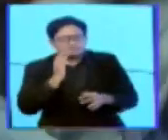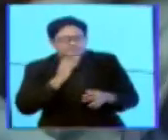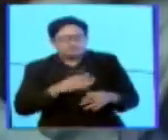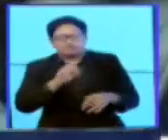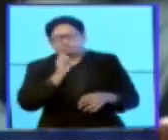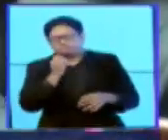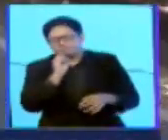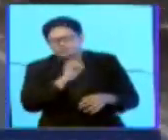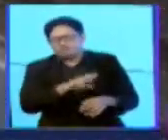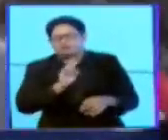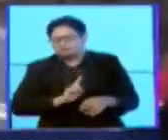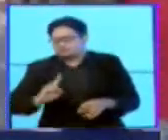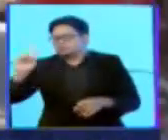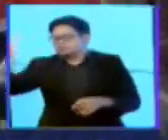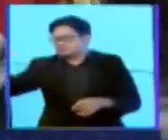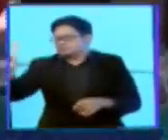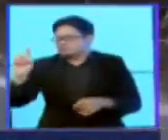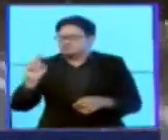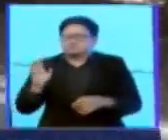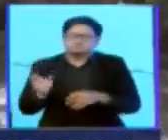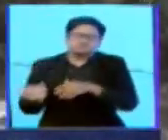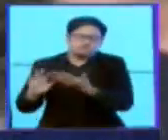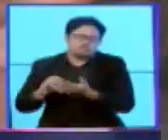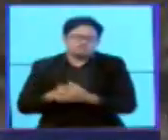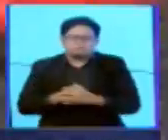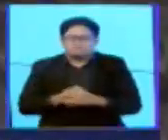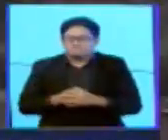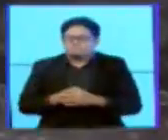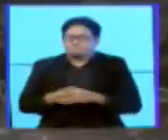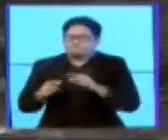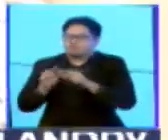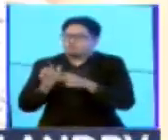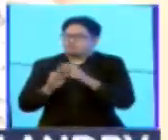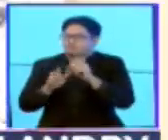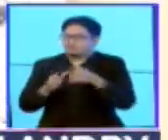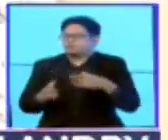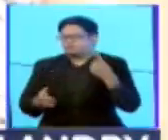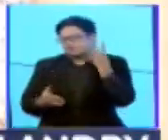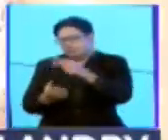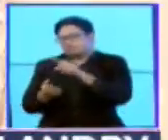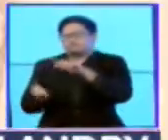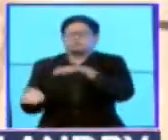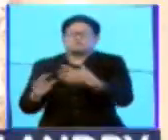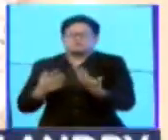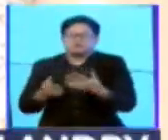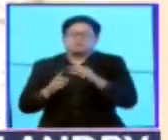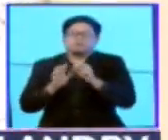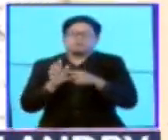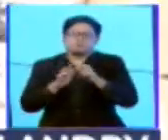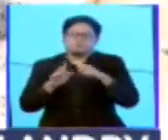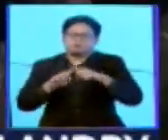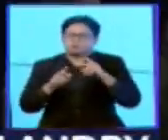doang. Udah itu doang terakhir. Bribtu Andri Budi Wibowo ditemukan tewas di Jalan Sapi Perah Pondok Ranggon, Jakarta Timur, Kamis